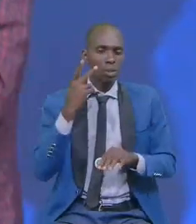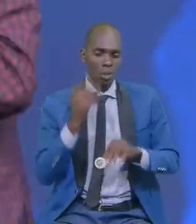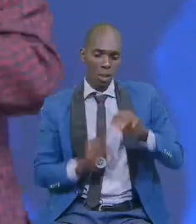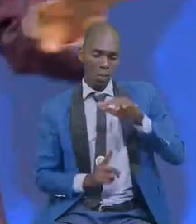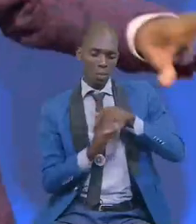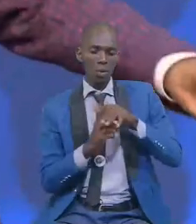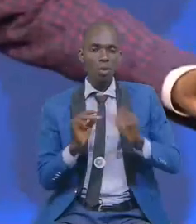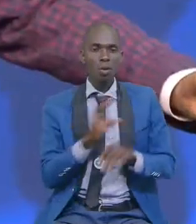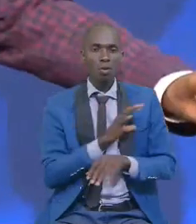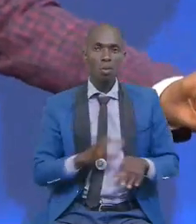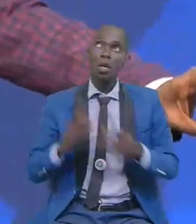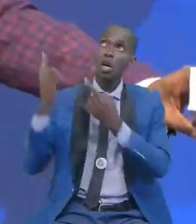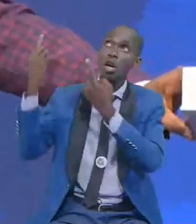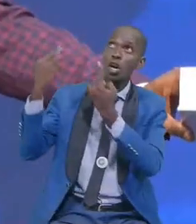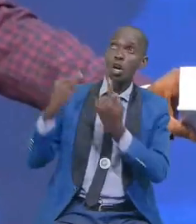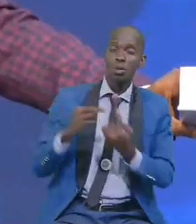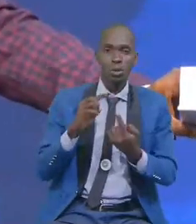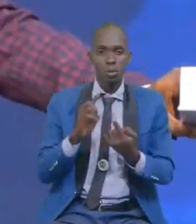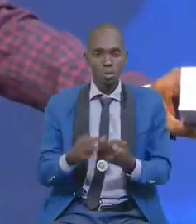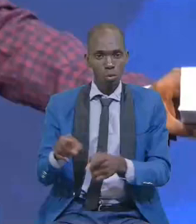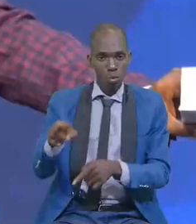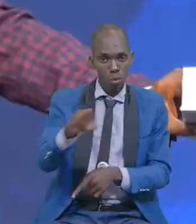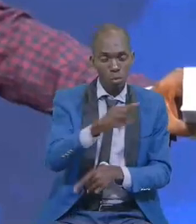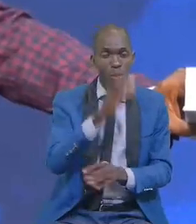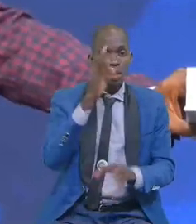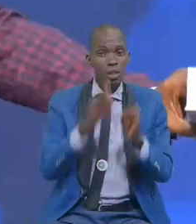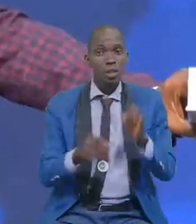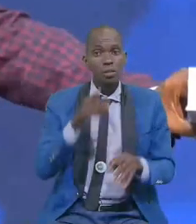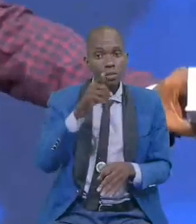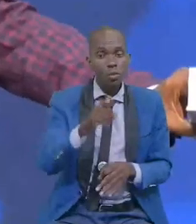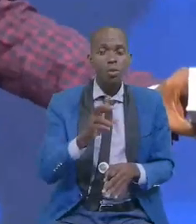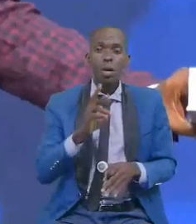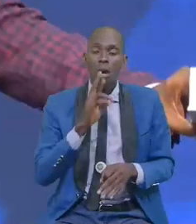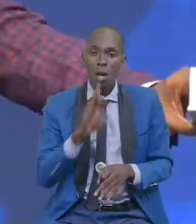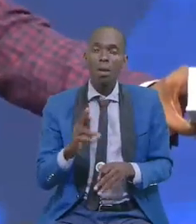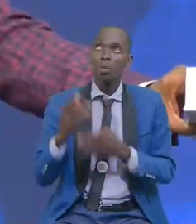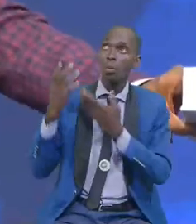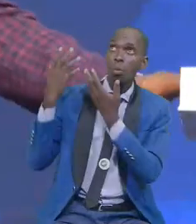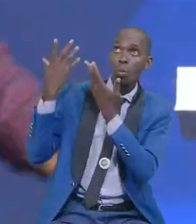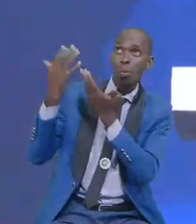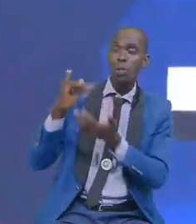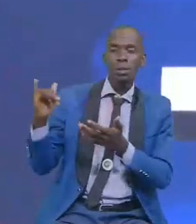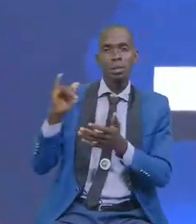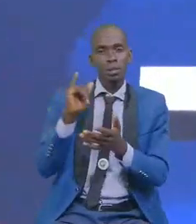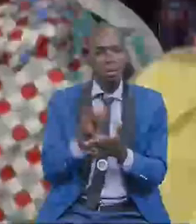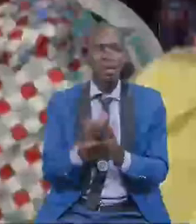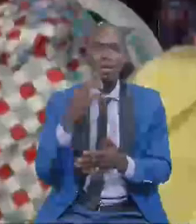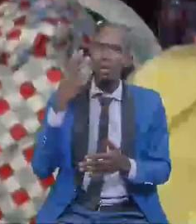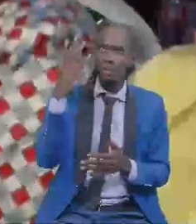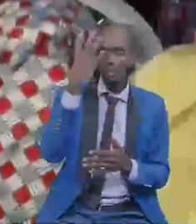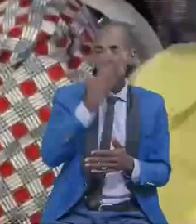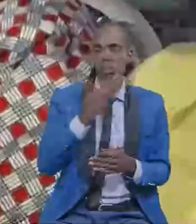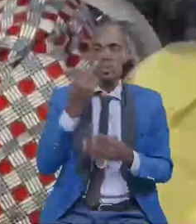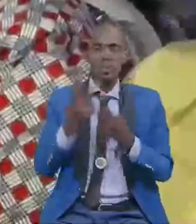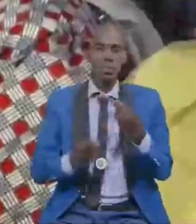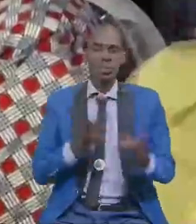Tu verras l'apparition de Christ viendra dans ta vie. Comme tu attends, espères